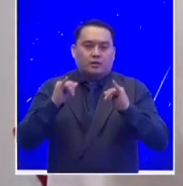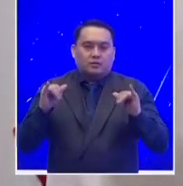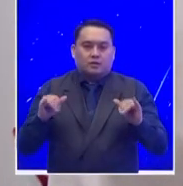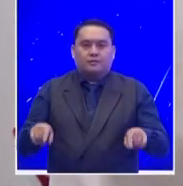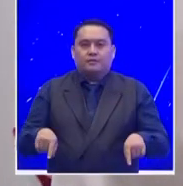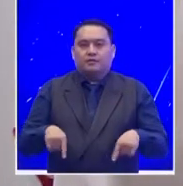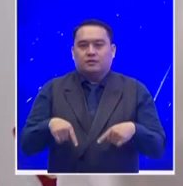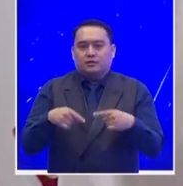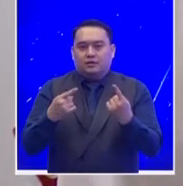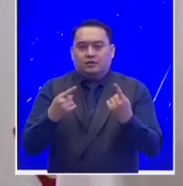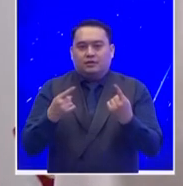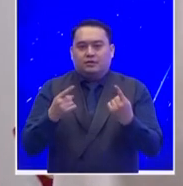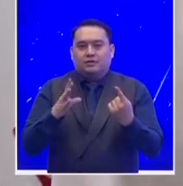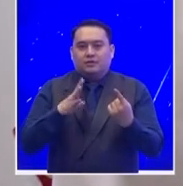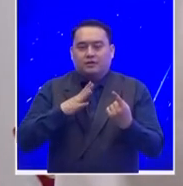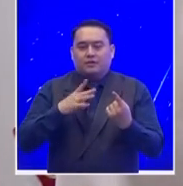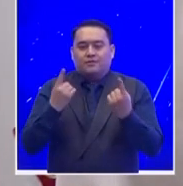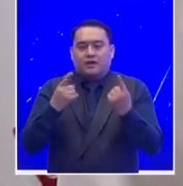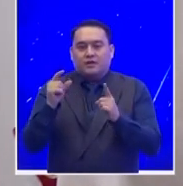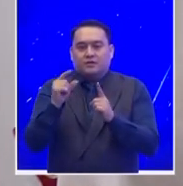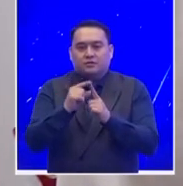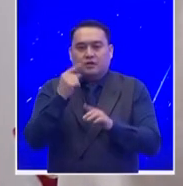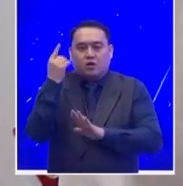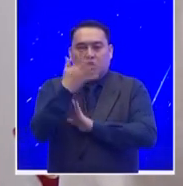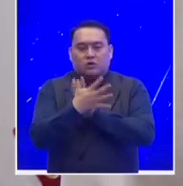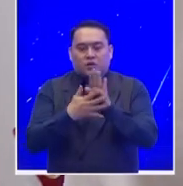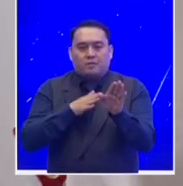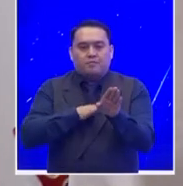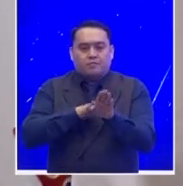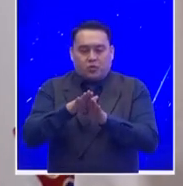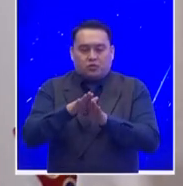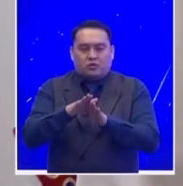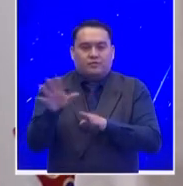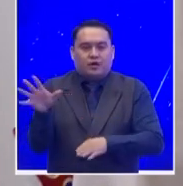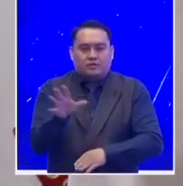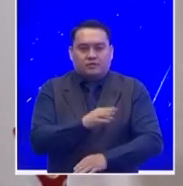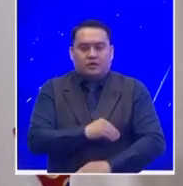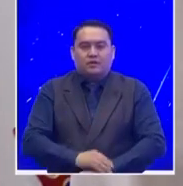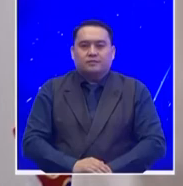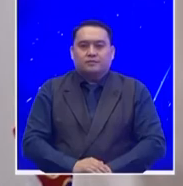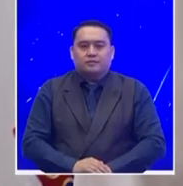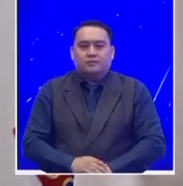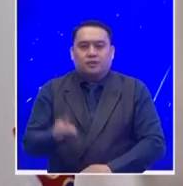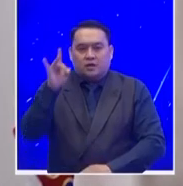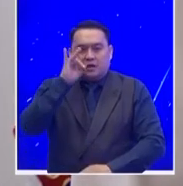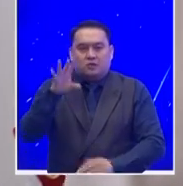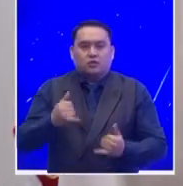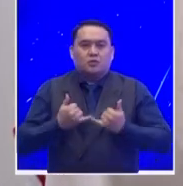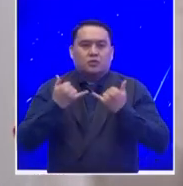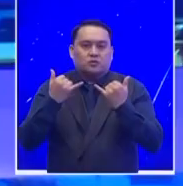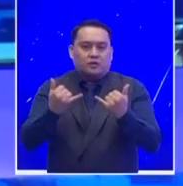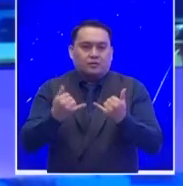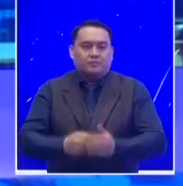чтобы слова великого Абая, они сбылись и будут сбываться во все времена. Я славлю великого Абая.